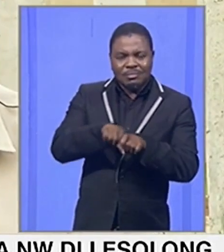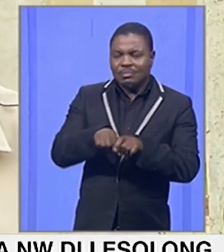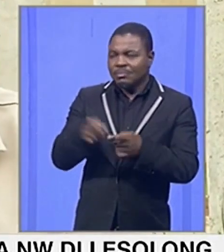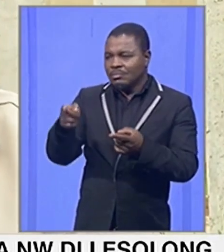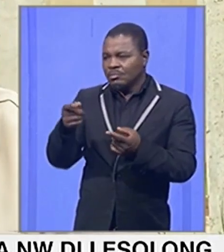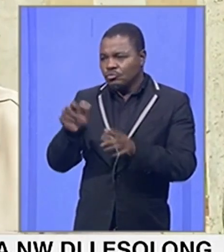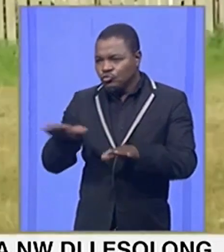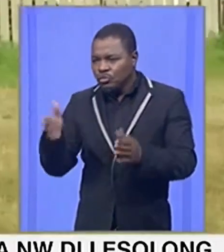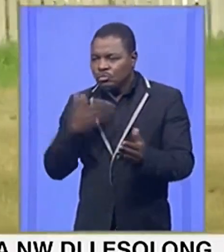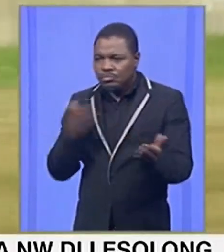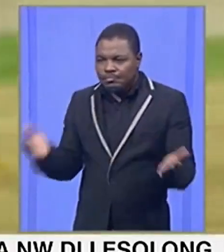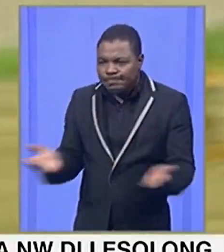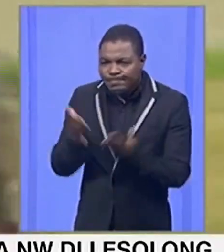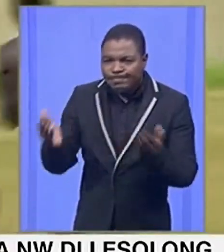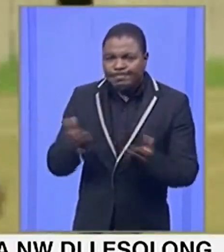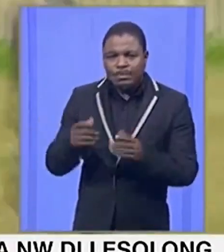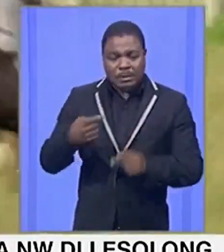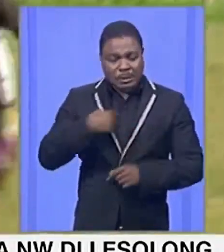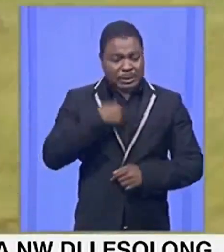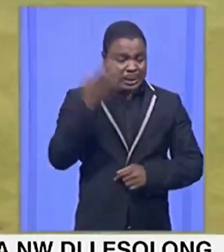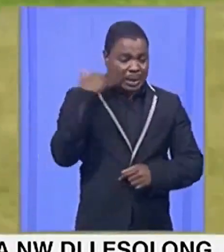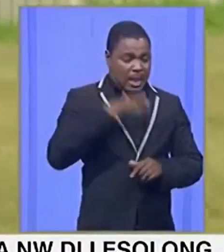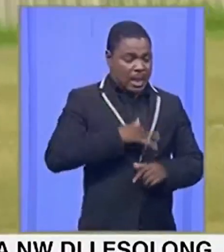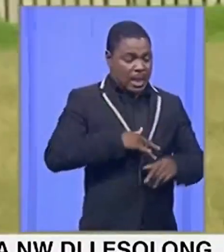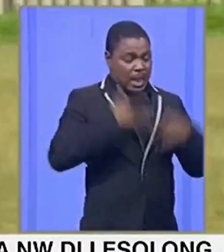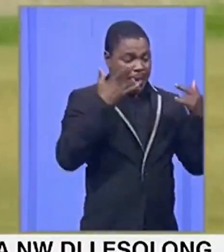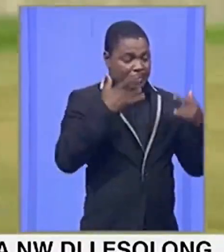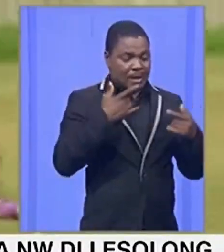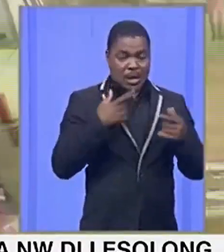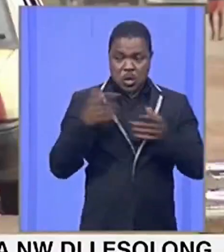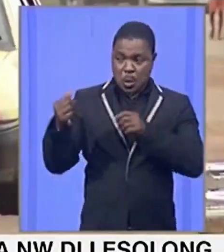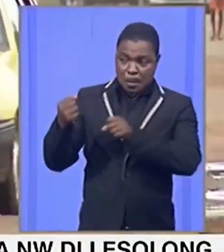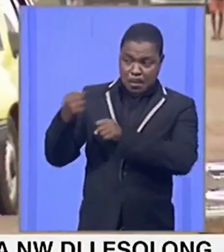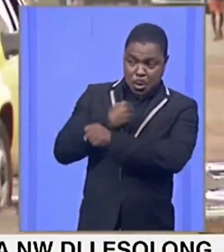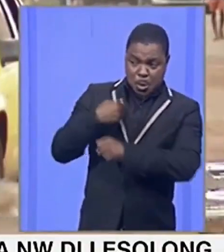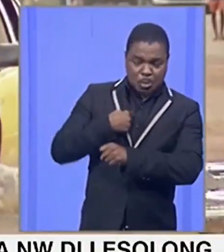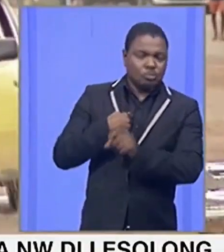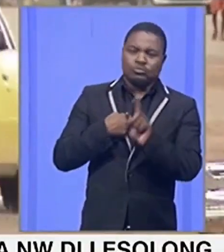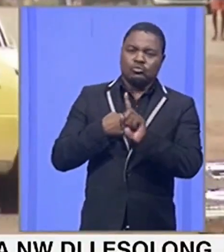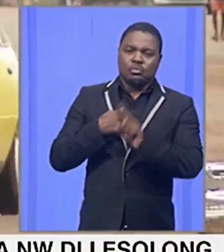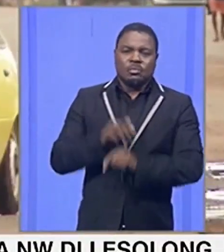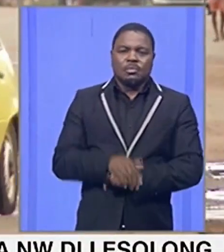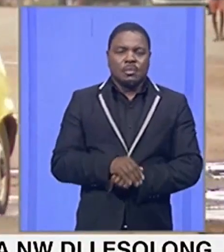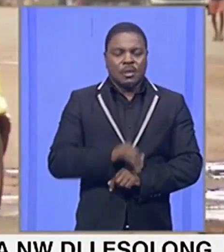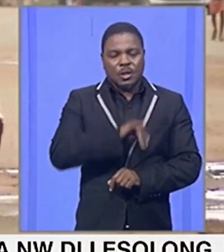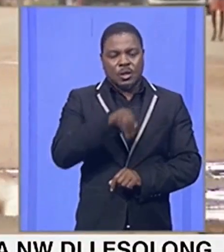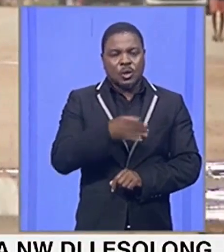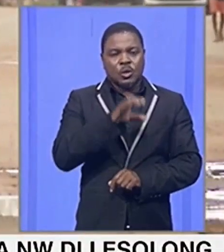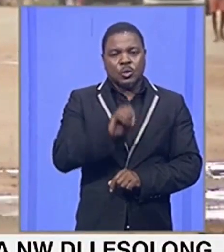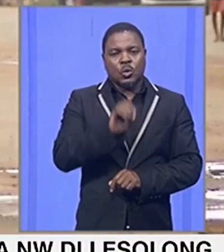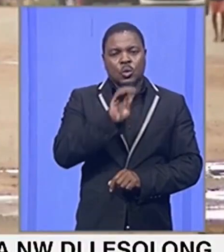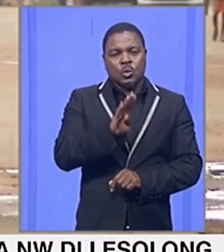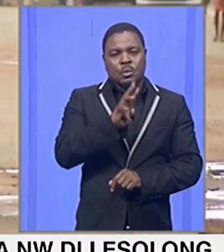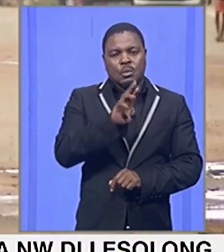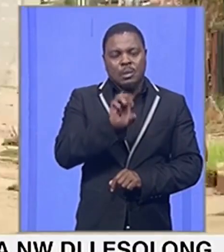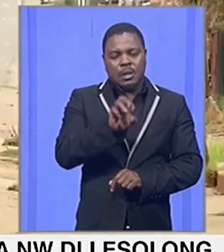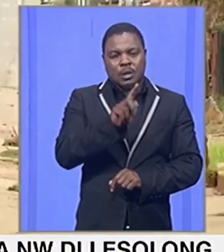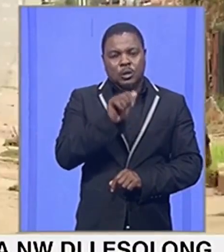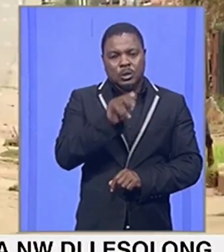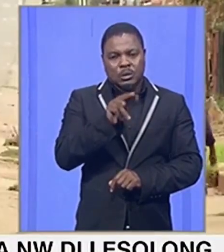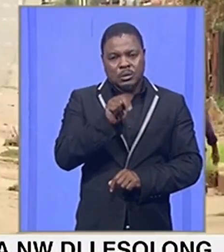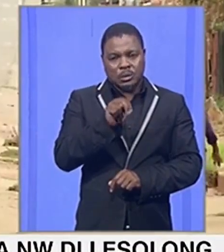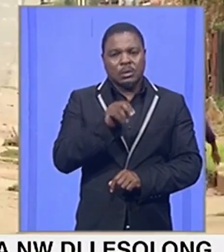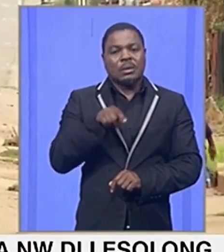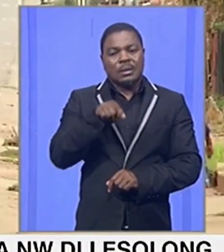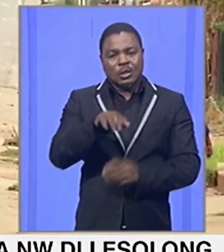bafana ba rona gore lo tse re phetseng ka tsona se tse re rona re wishang go bona ba diphetse. Setjhaba sa Joburton se re sehlopha sena sa